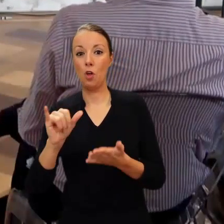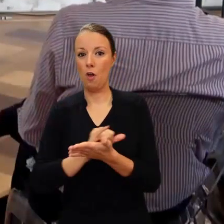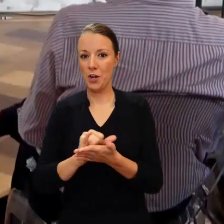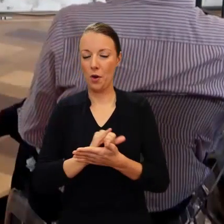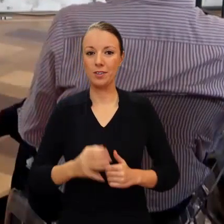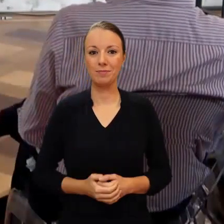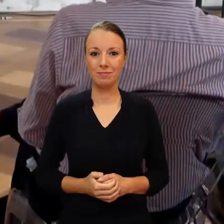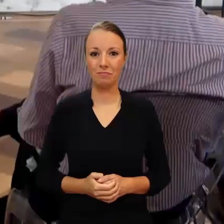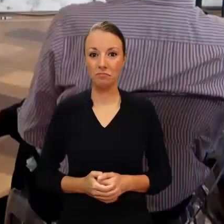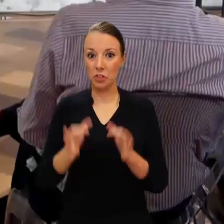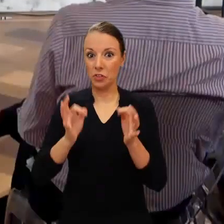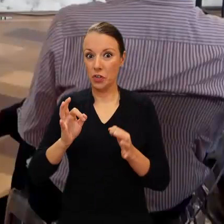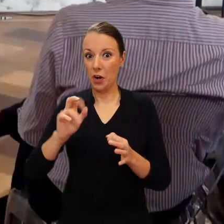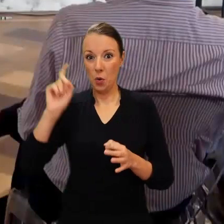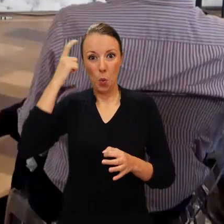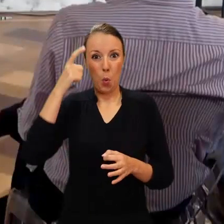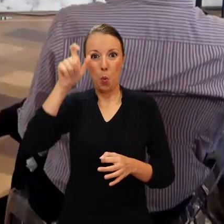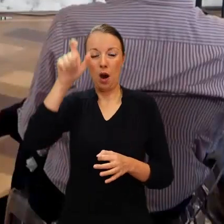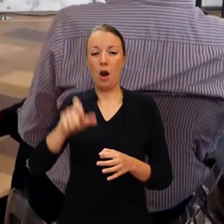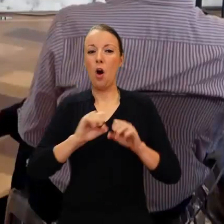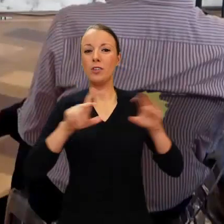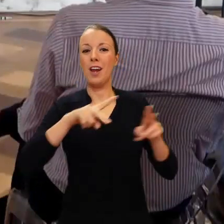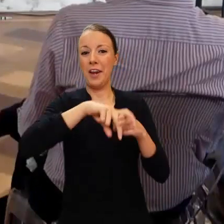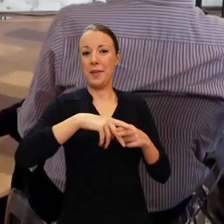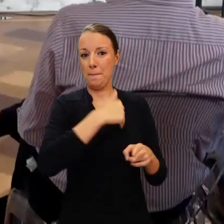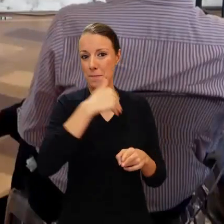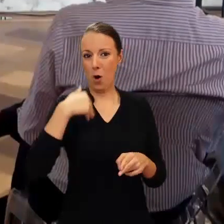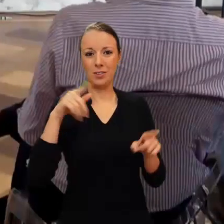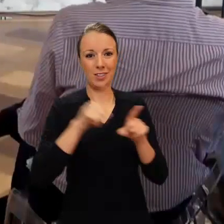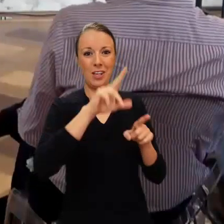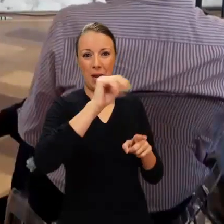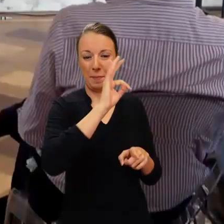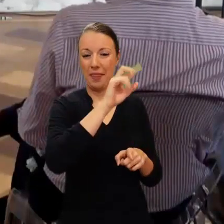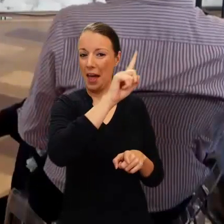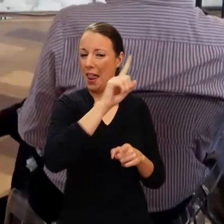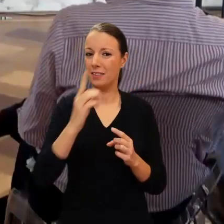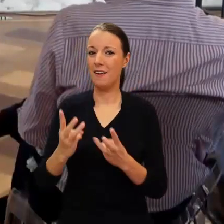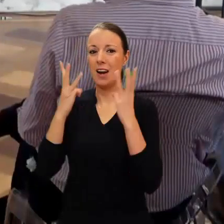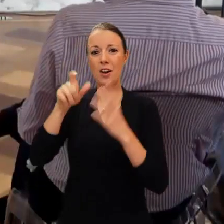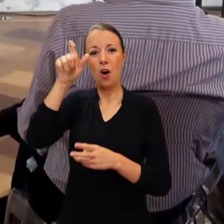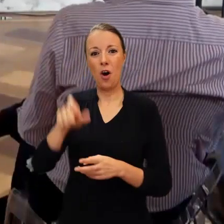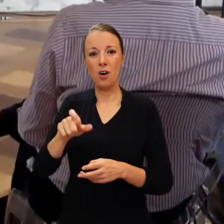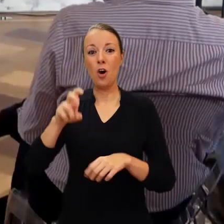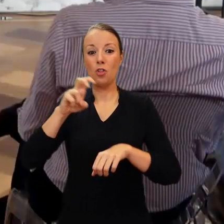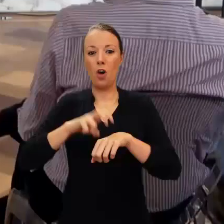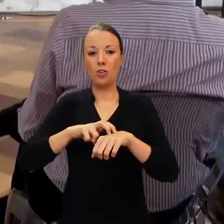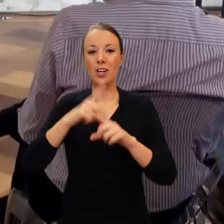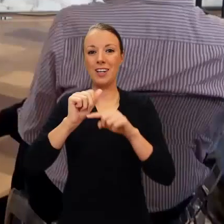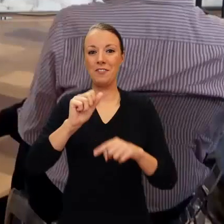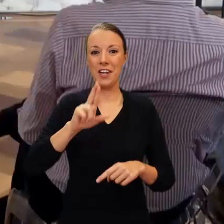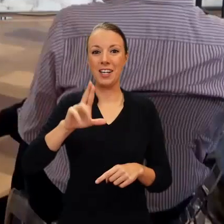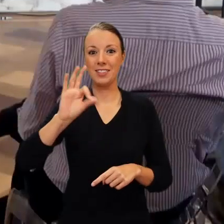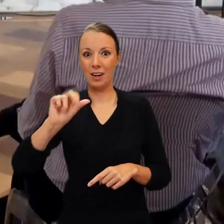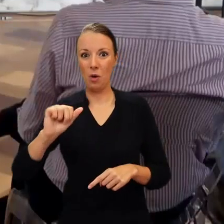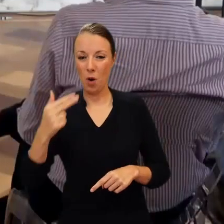dobry, bohaterem dzisiejszego wykładu, poza oczywiście jeźdźcem polskim i Rembrandtem jest doktor Xavier Salomon,